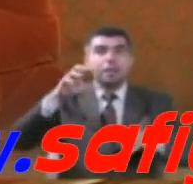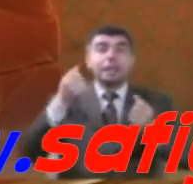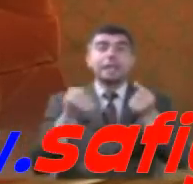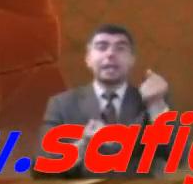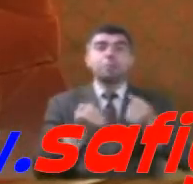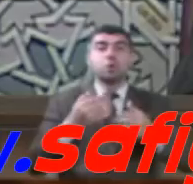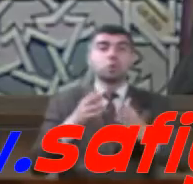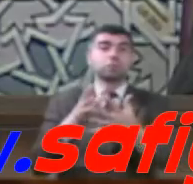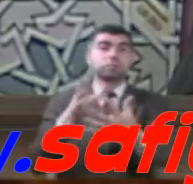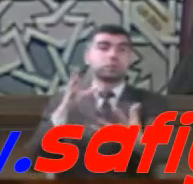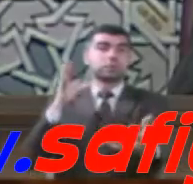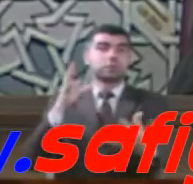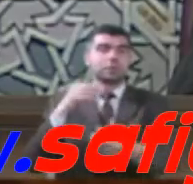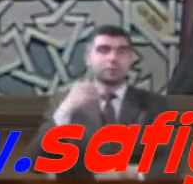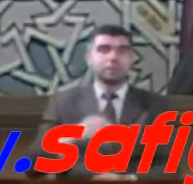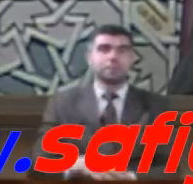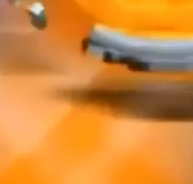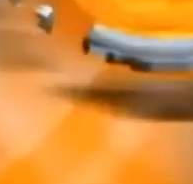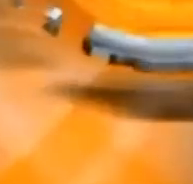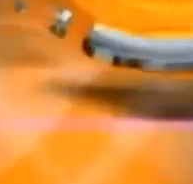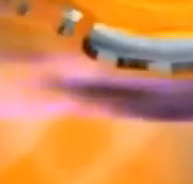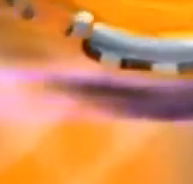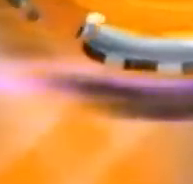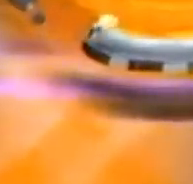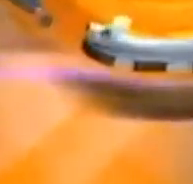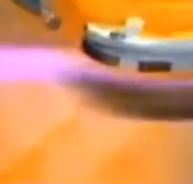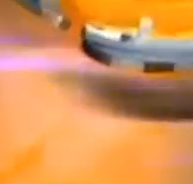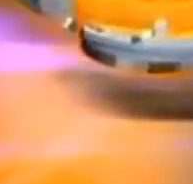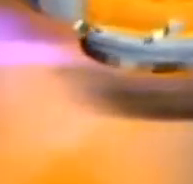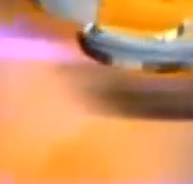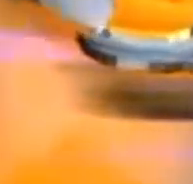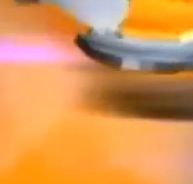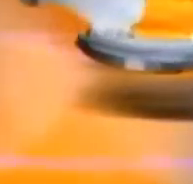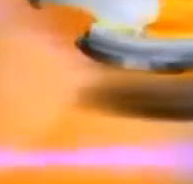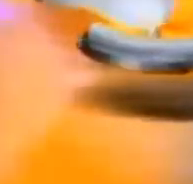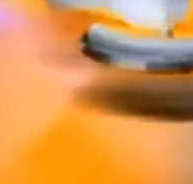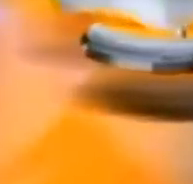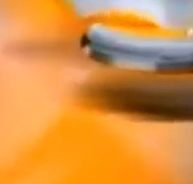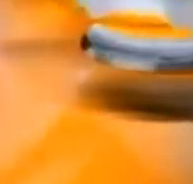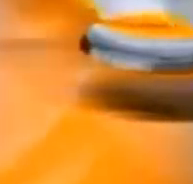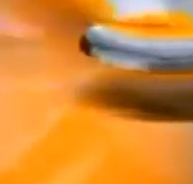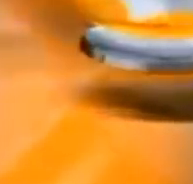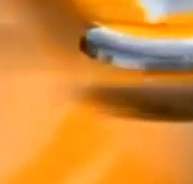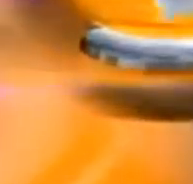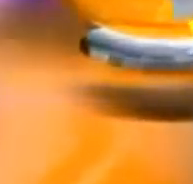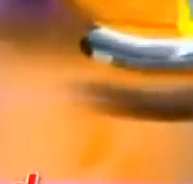شكرا سيد النائب المحترم. شكرا سيد الوزير.